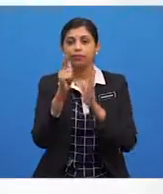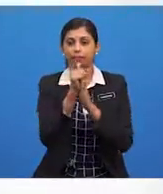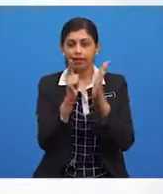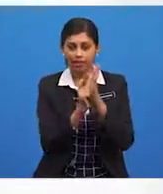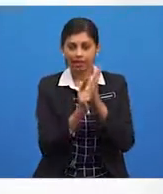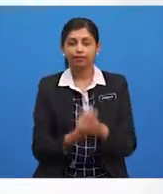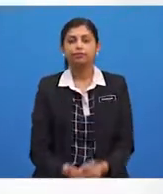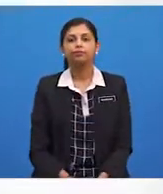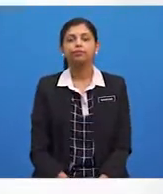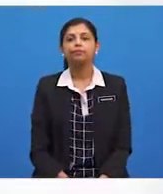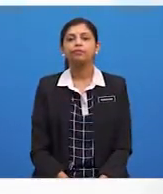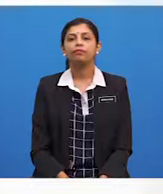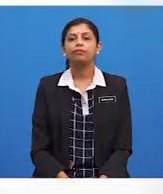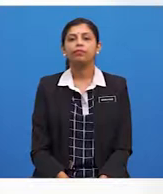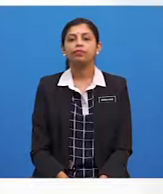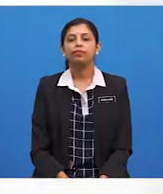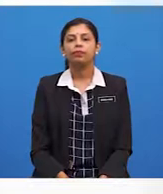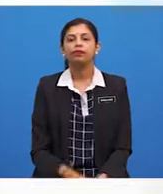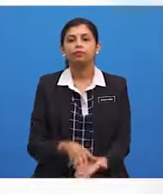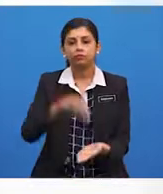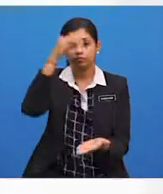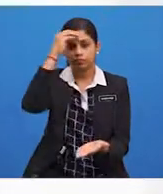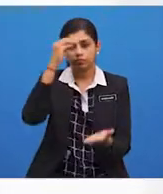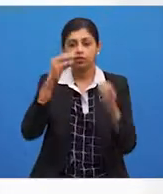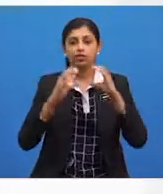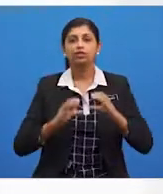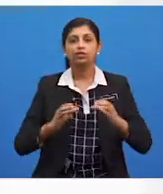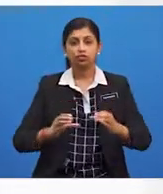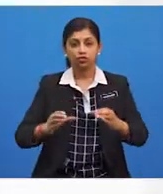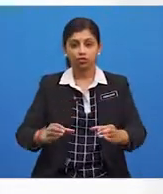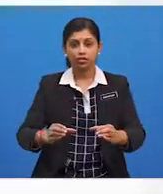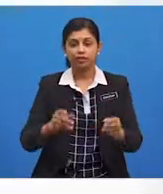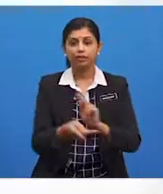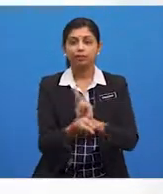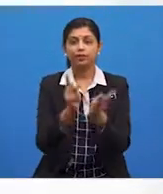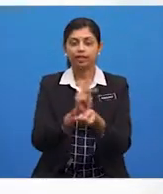juga dapat diharap dapat mempelajari cara pindaan perlembagaan.